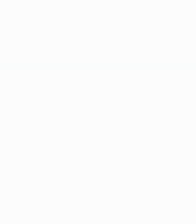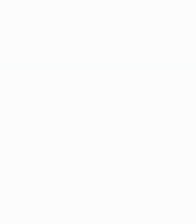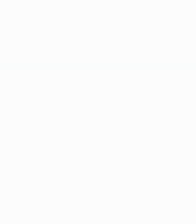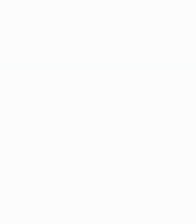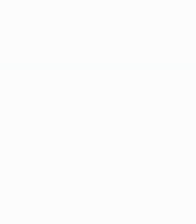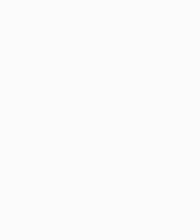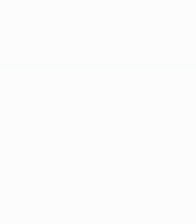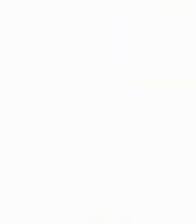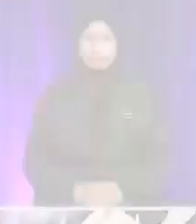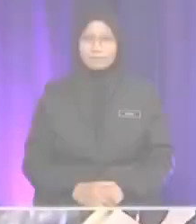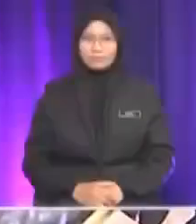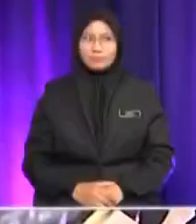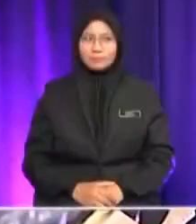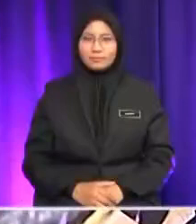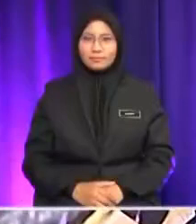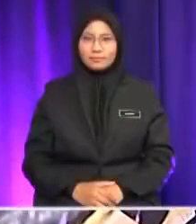KPM.